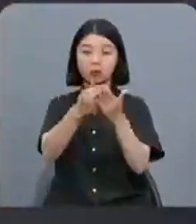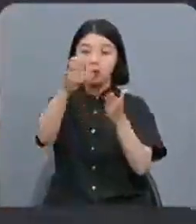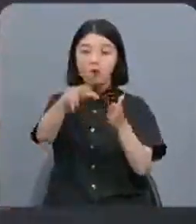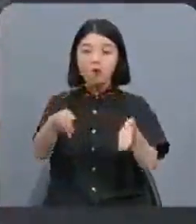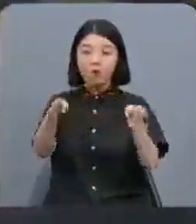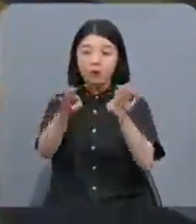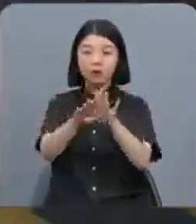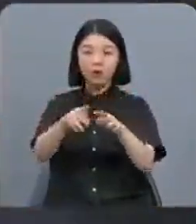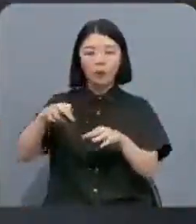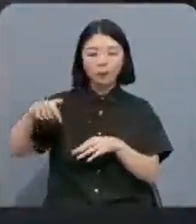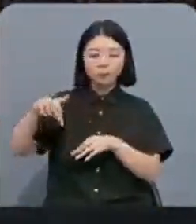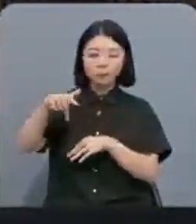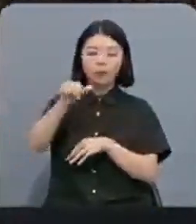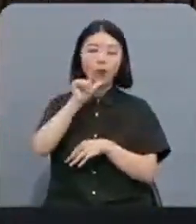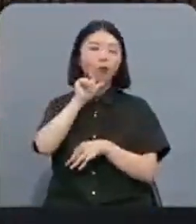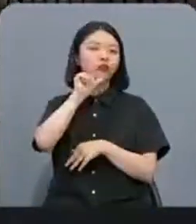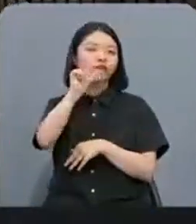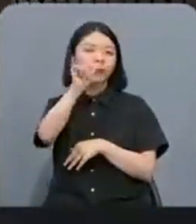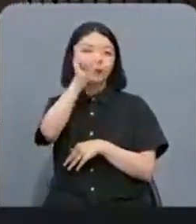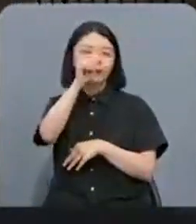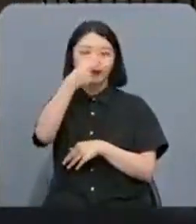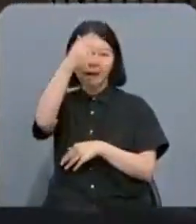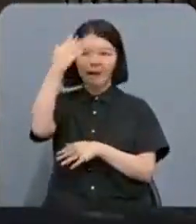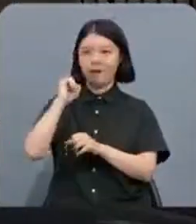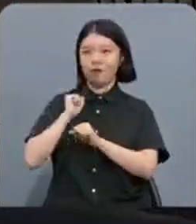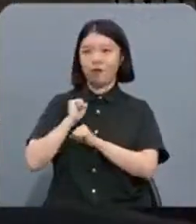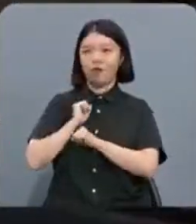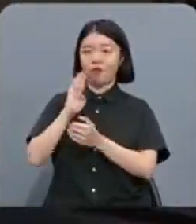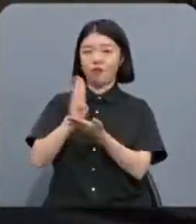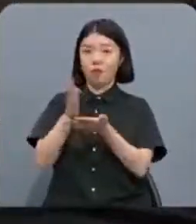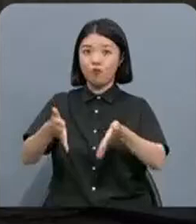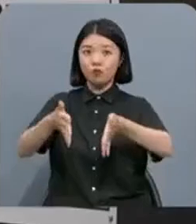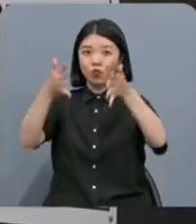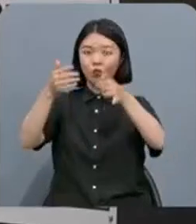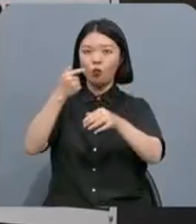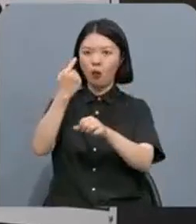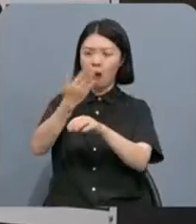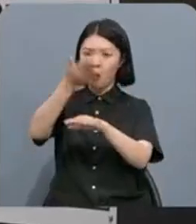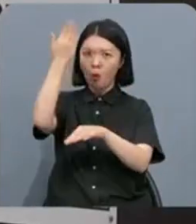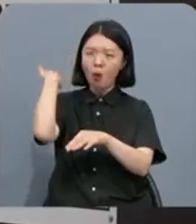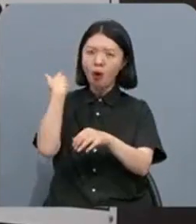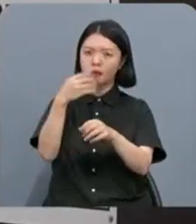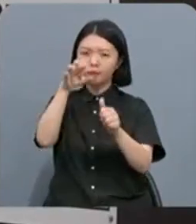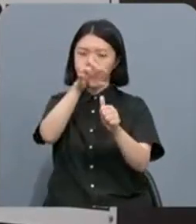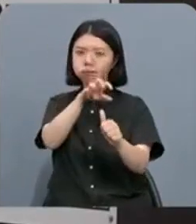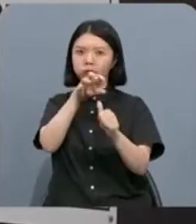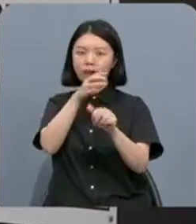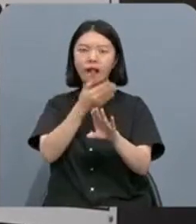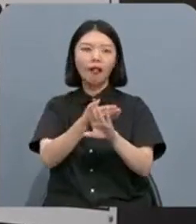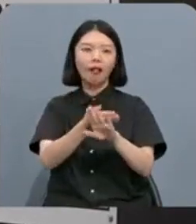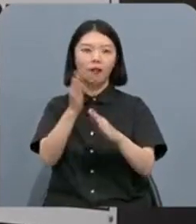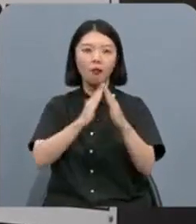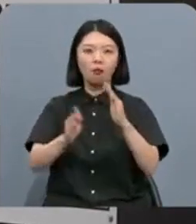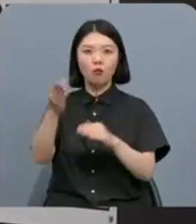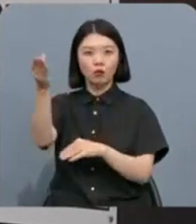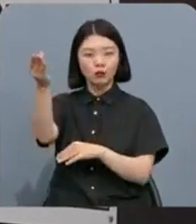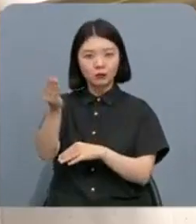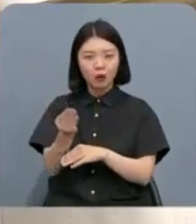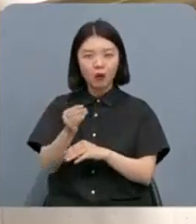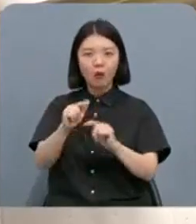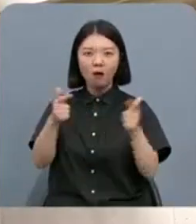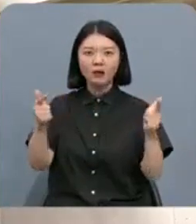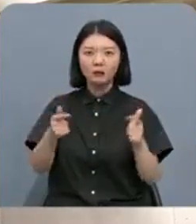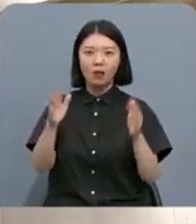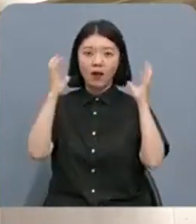걸어서 5분 거리에 있는이 옛 국방부 건물도 과거의 용도와는 아이에 다른 공공임대주택과 타가소